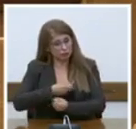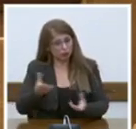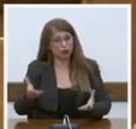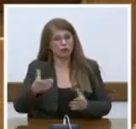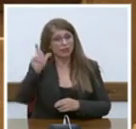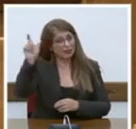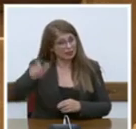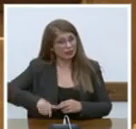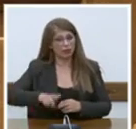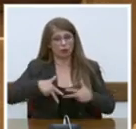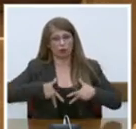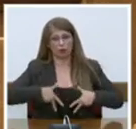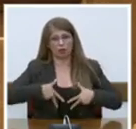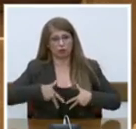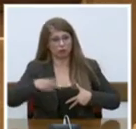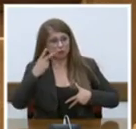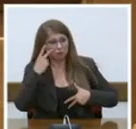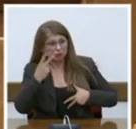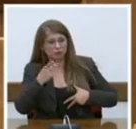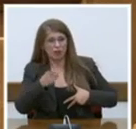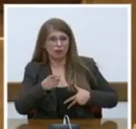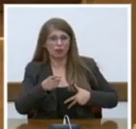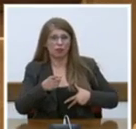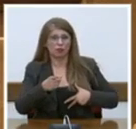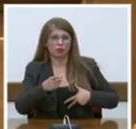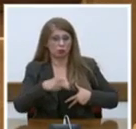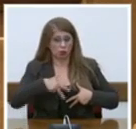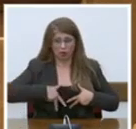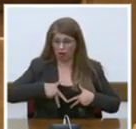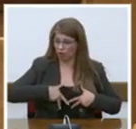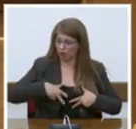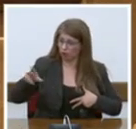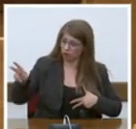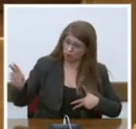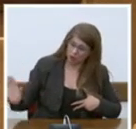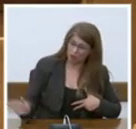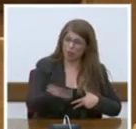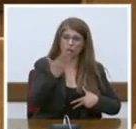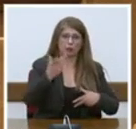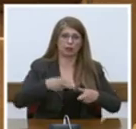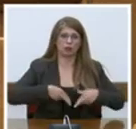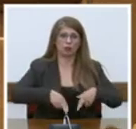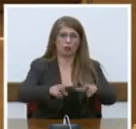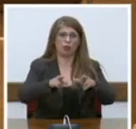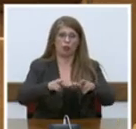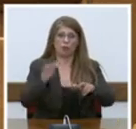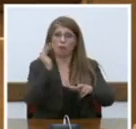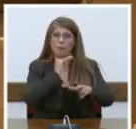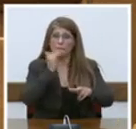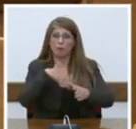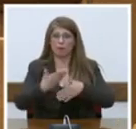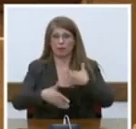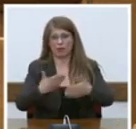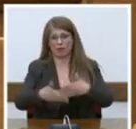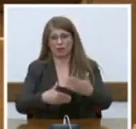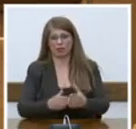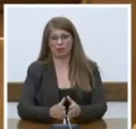χώρα του και βλέπει το ανάλγητο κράτος να τον πετά στο δρόμο με συνοπτικές